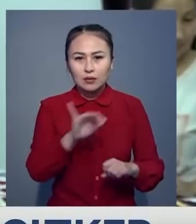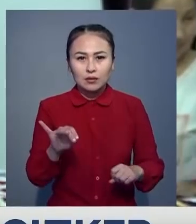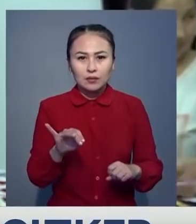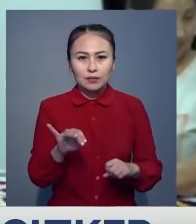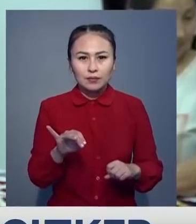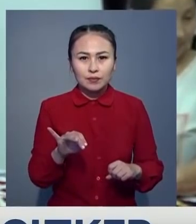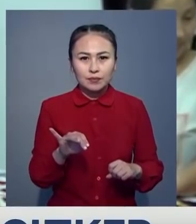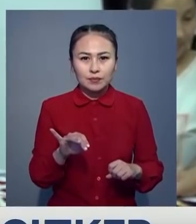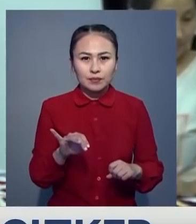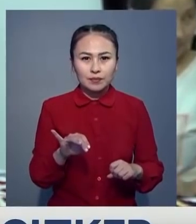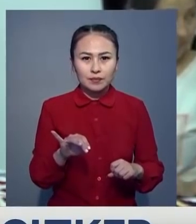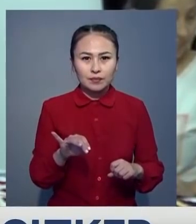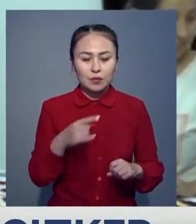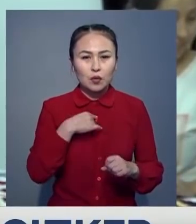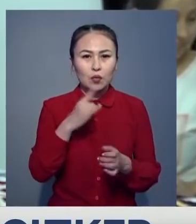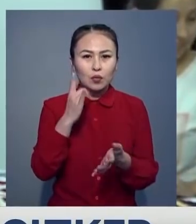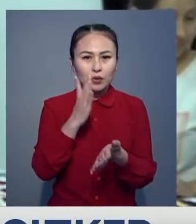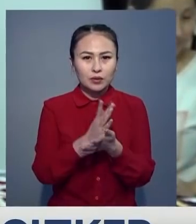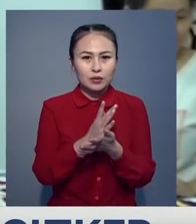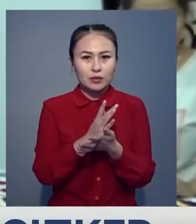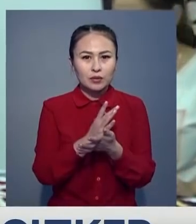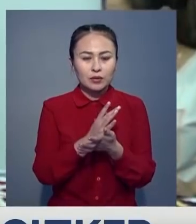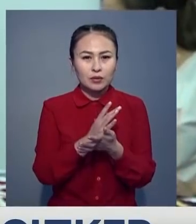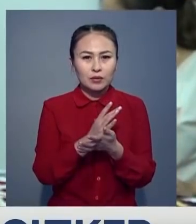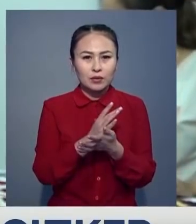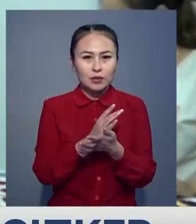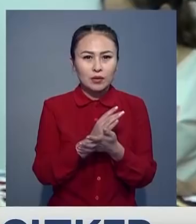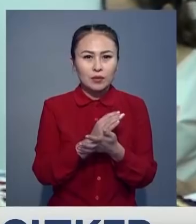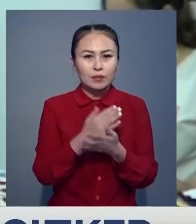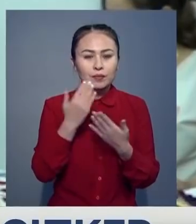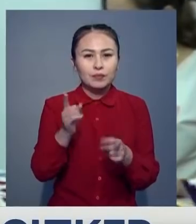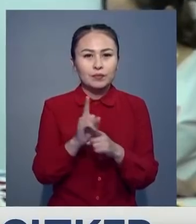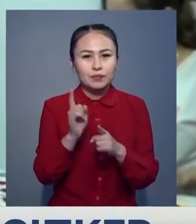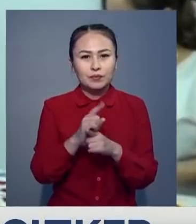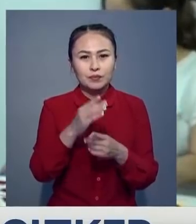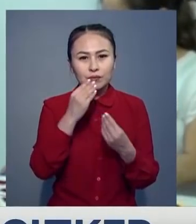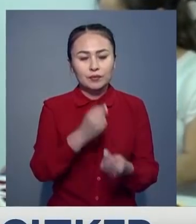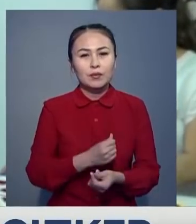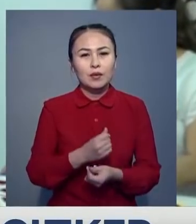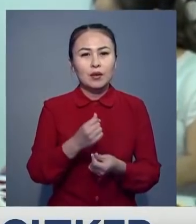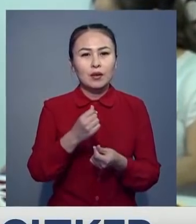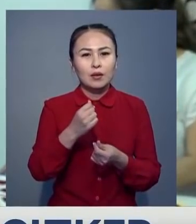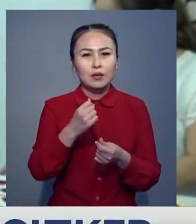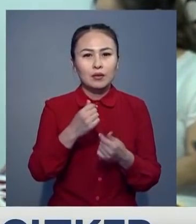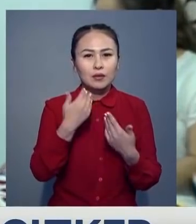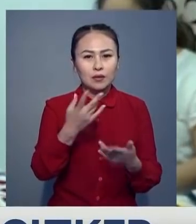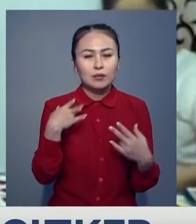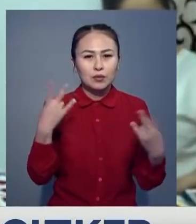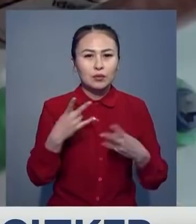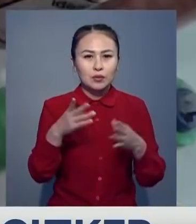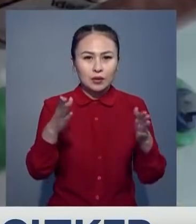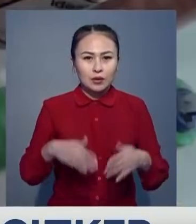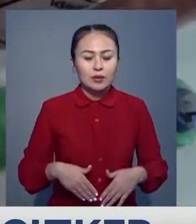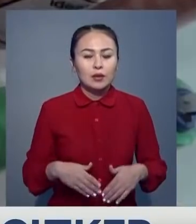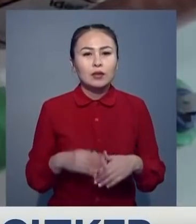кішкентай өзі жақында болсандым, бір айлық. Ана кісінің көңілі қимаймын, сіз деп беріңізші, именно сіздің көрпешелеріңіз керемет